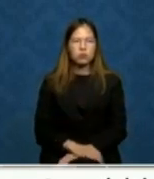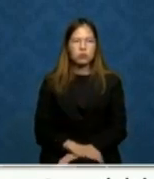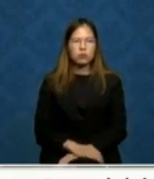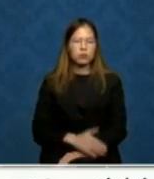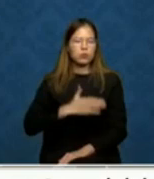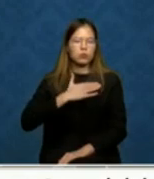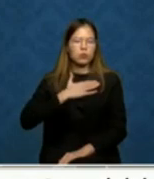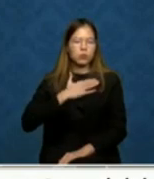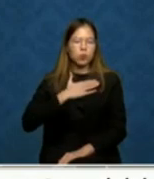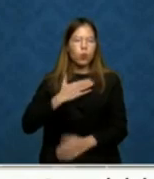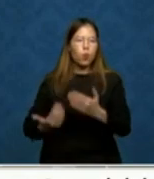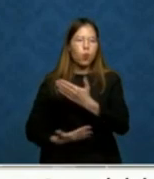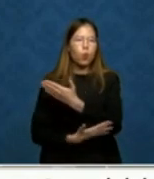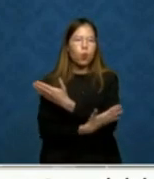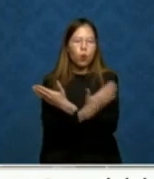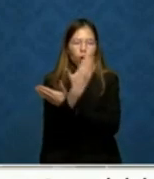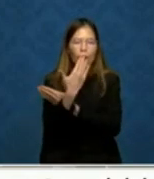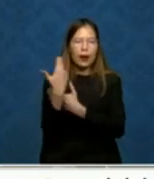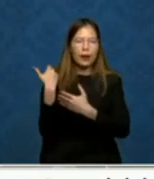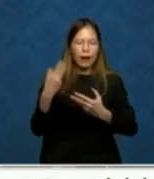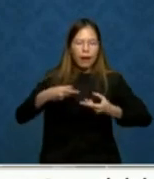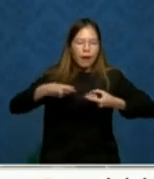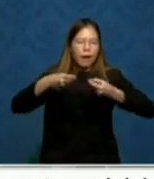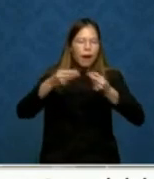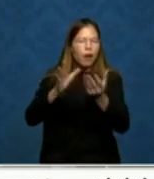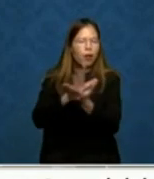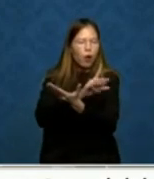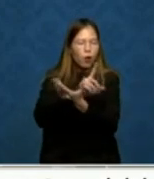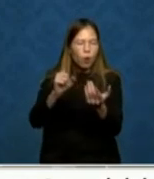ผมจะไม่ขอโอกาสให้สังคมยอมรับและให้อภัยครับ